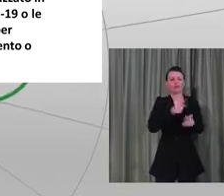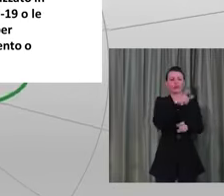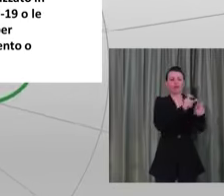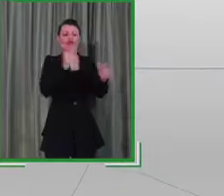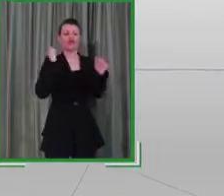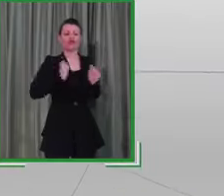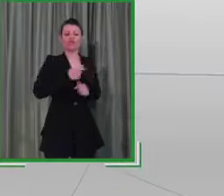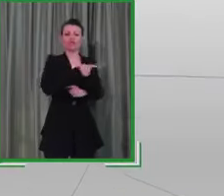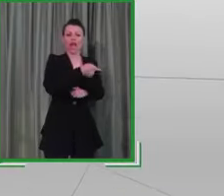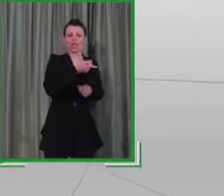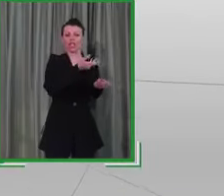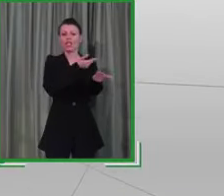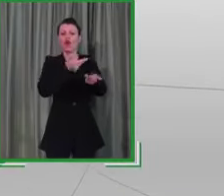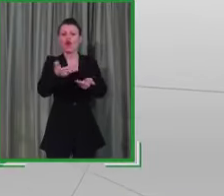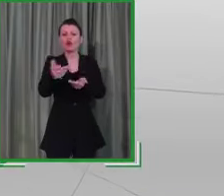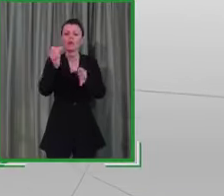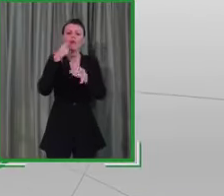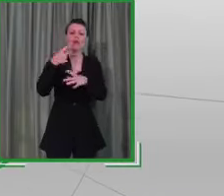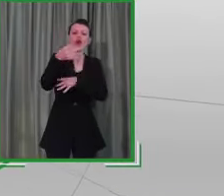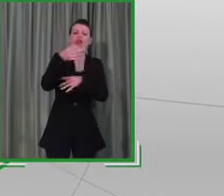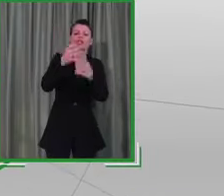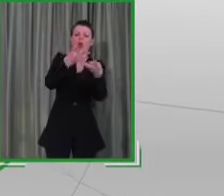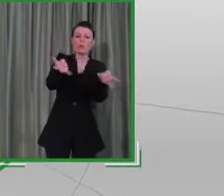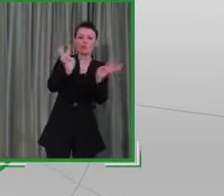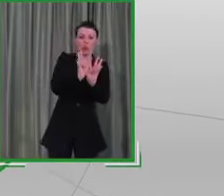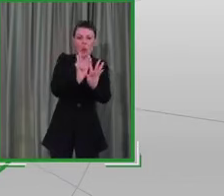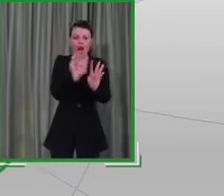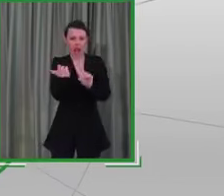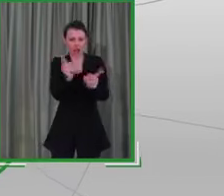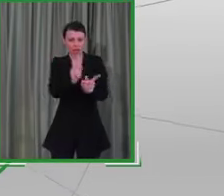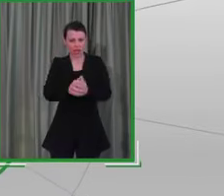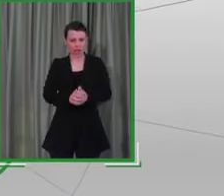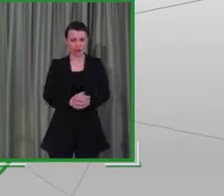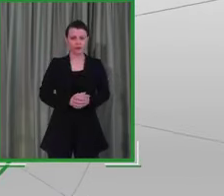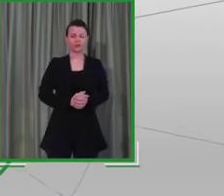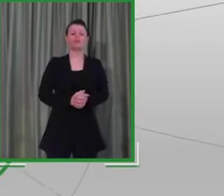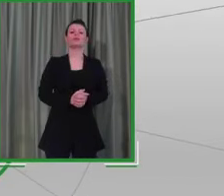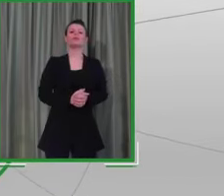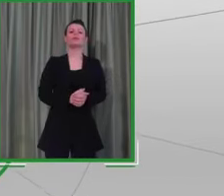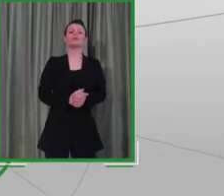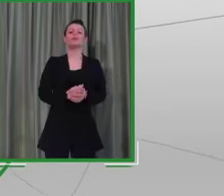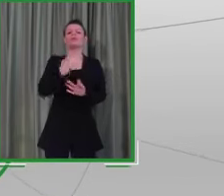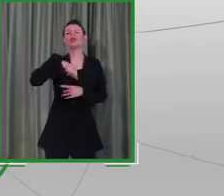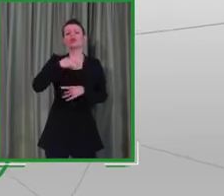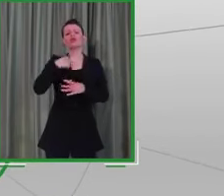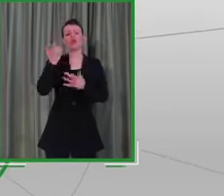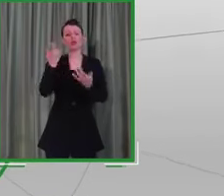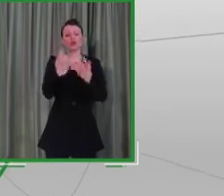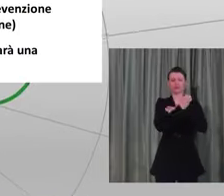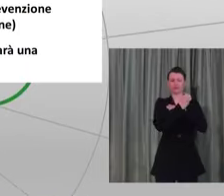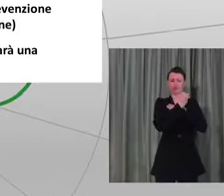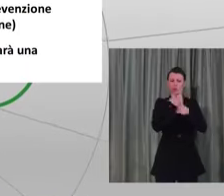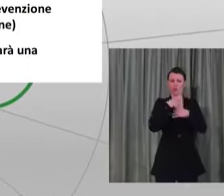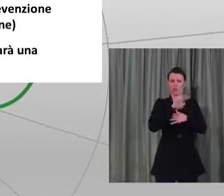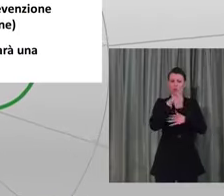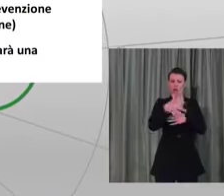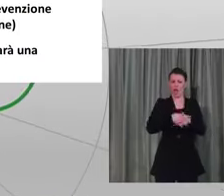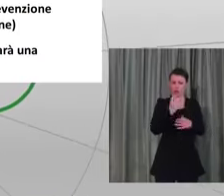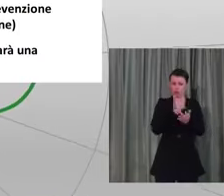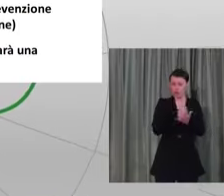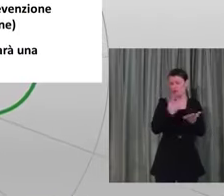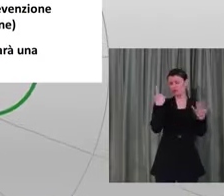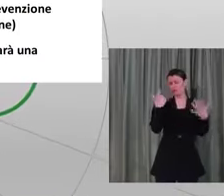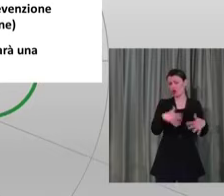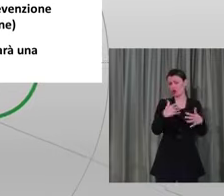o in quarantena abbiamo anche imparato un'altra lezione altrettanto importante ovvero che i